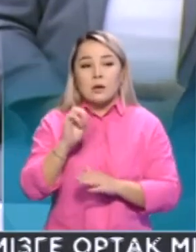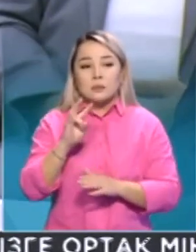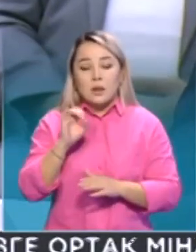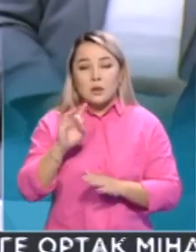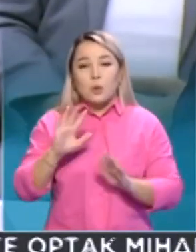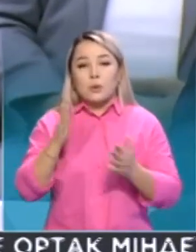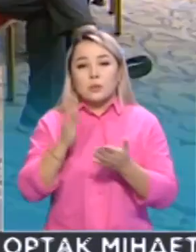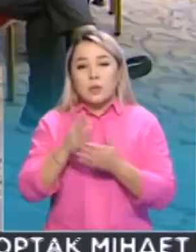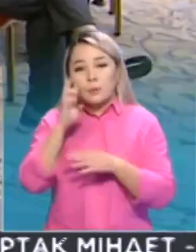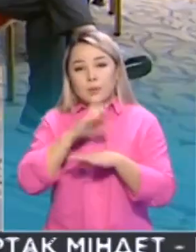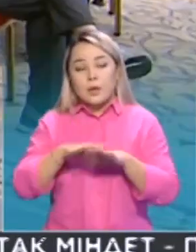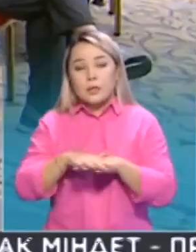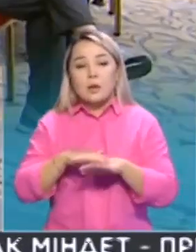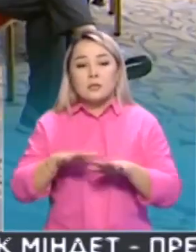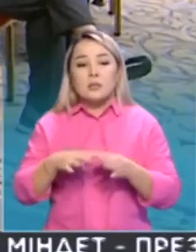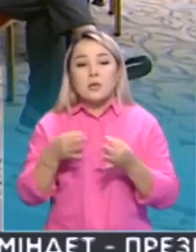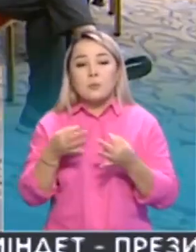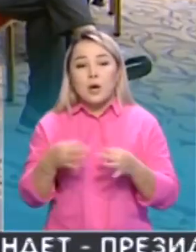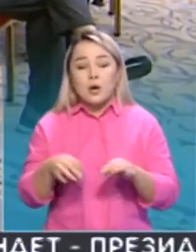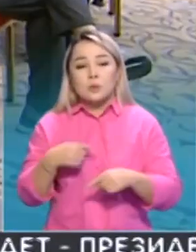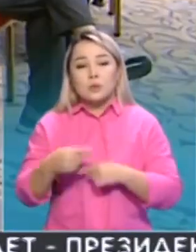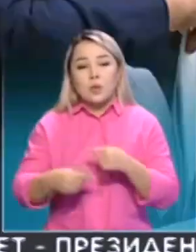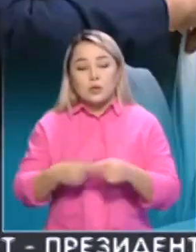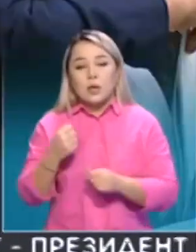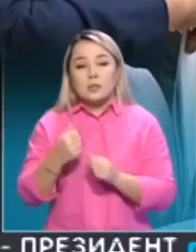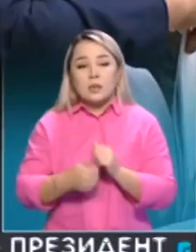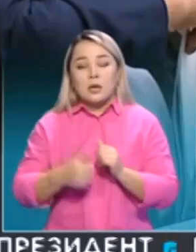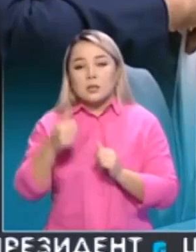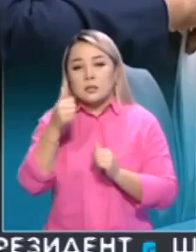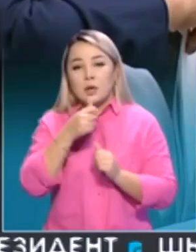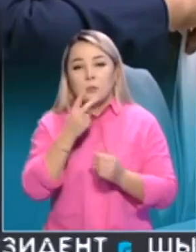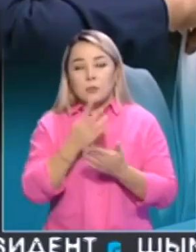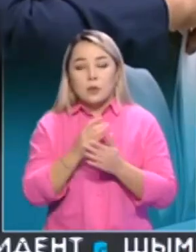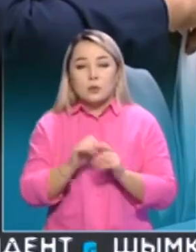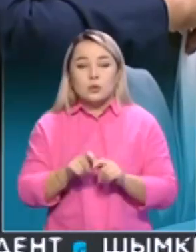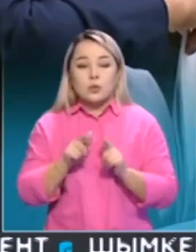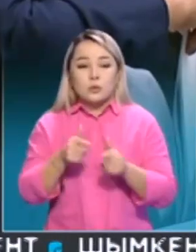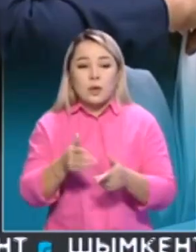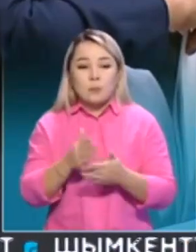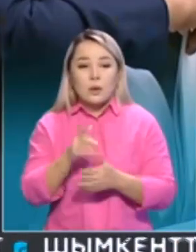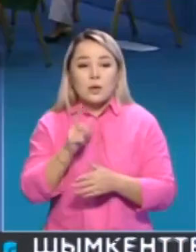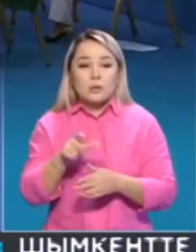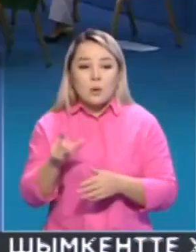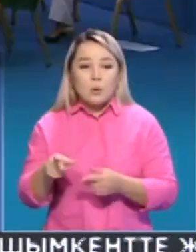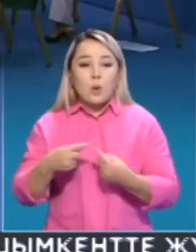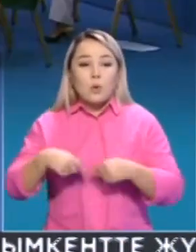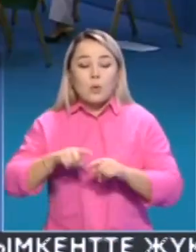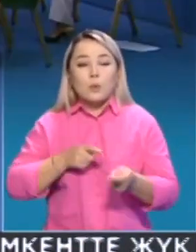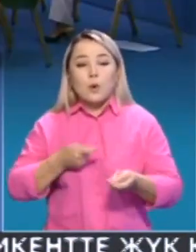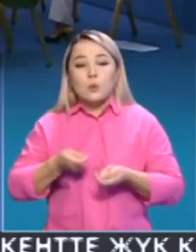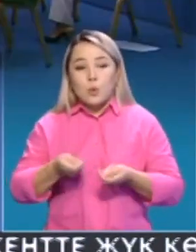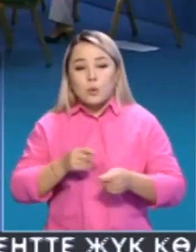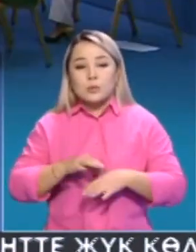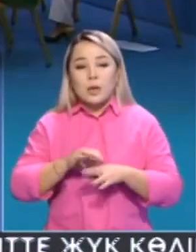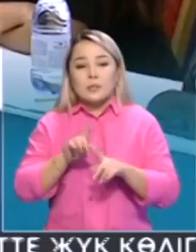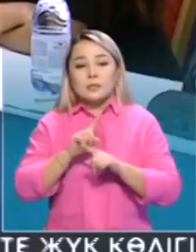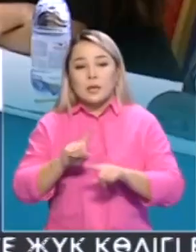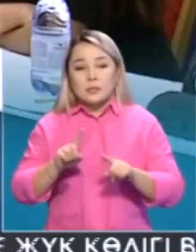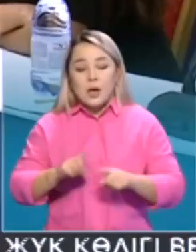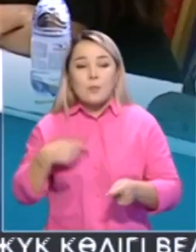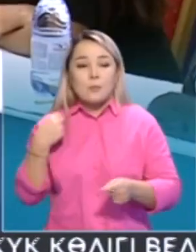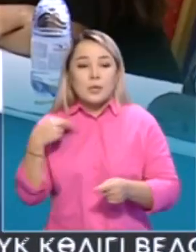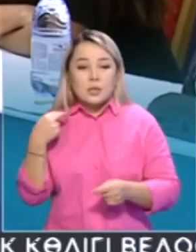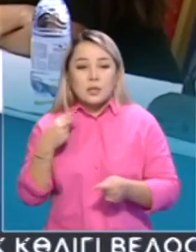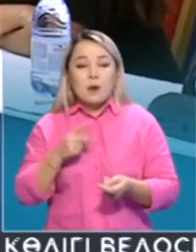оқиғасынан кейін мемлекетті демократияландыру үрдісі жылдамдай түскен. Осы тұста азаматтық қоғамның рөлі ерекше екенін және президент